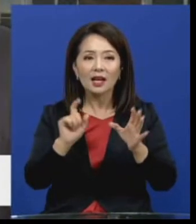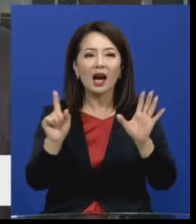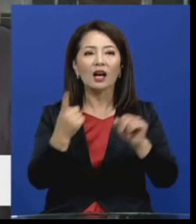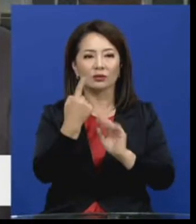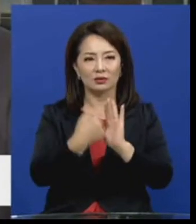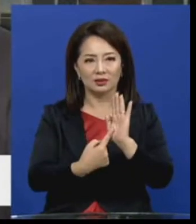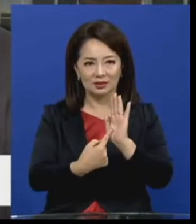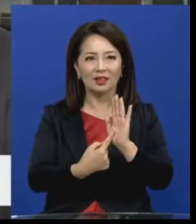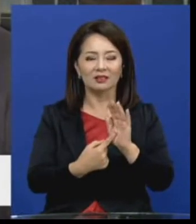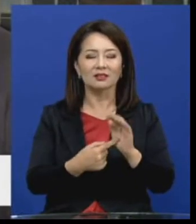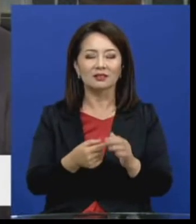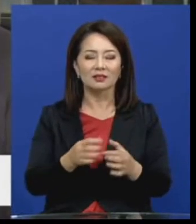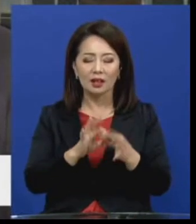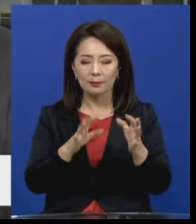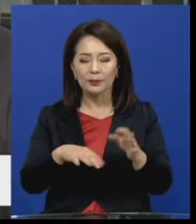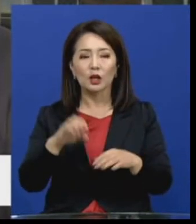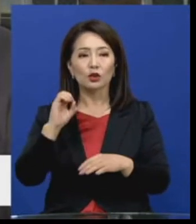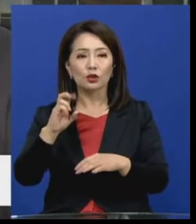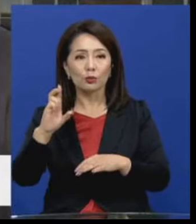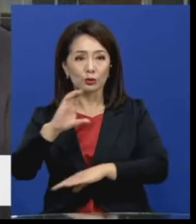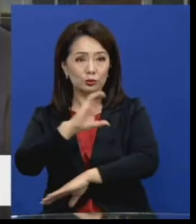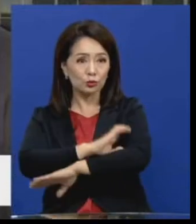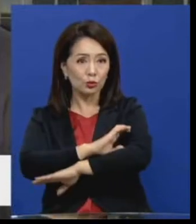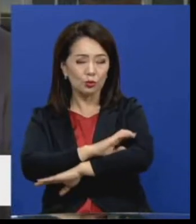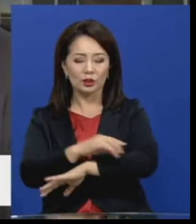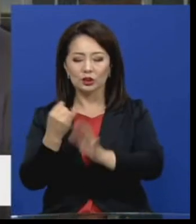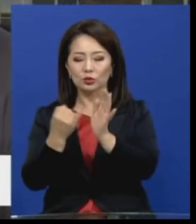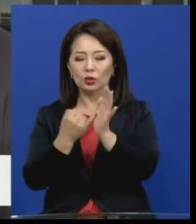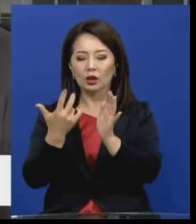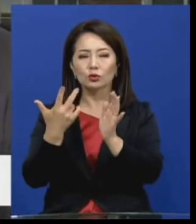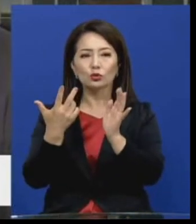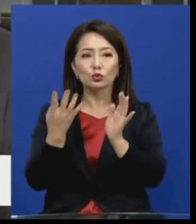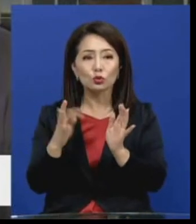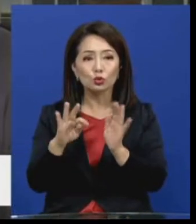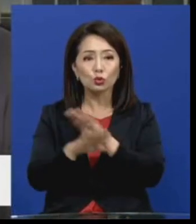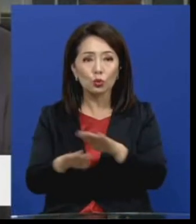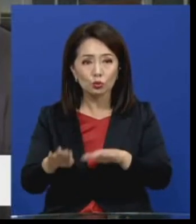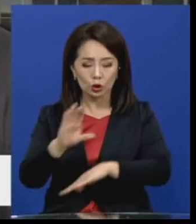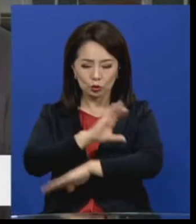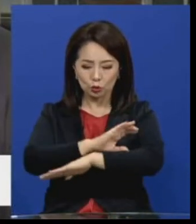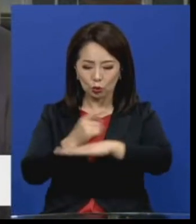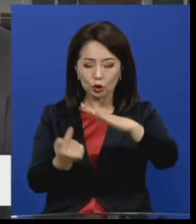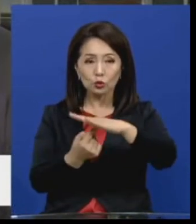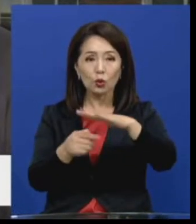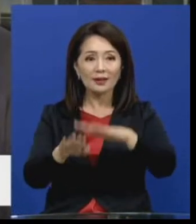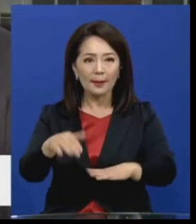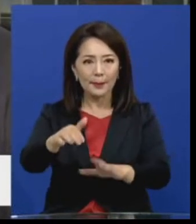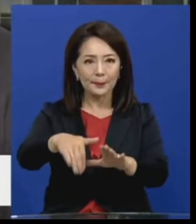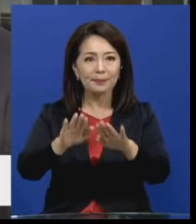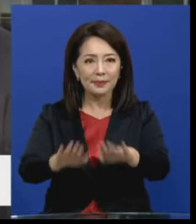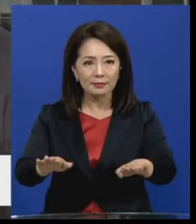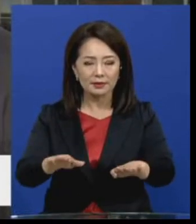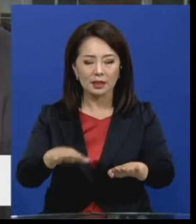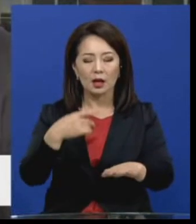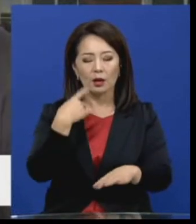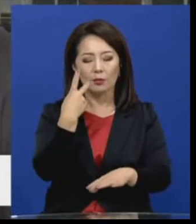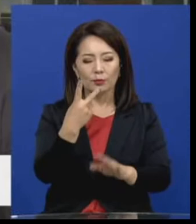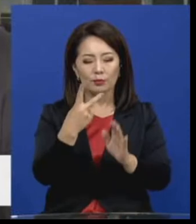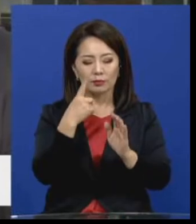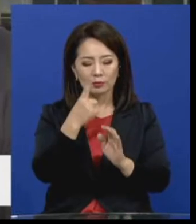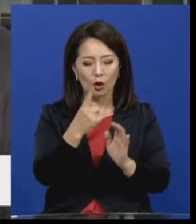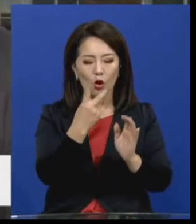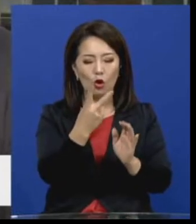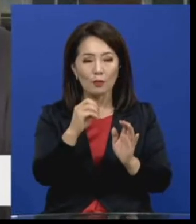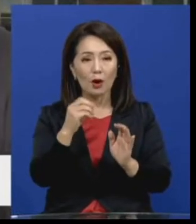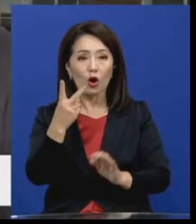орно. За ерөнхий боловсролын 640 хүүхдийн сургууль нь одоо энэ жил сууриа тамж эхэлж байгаа. За 21 онд төсөн